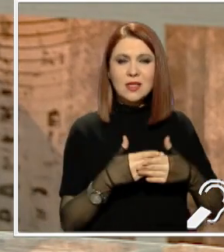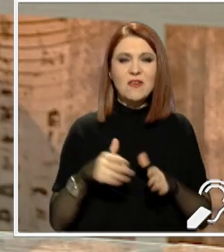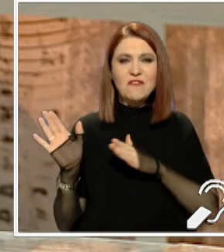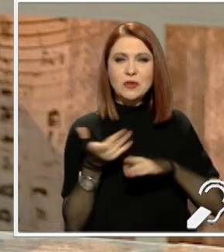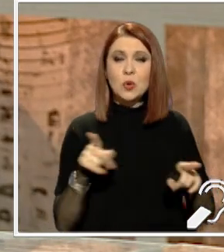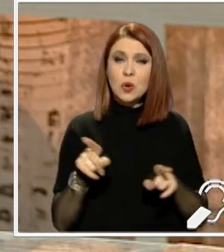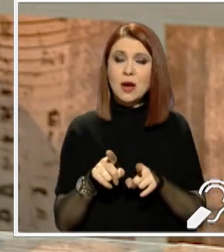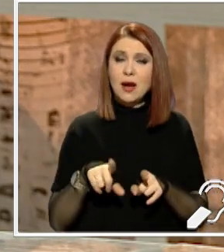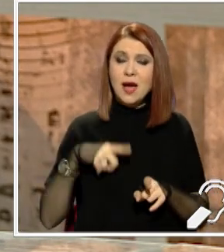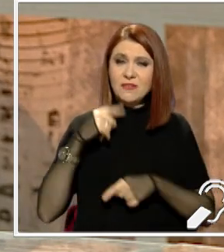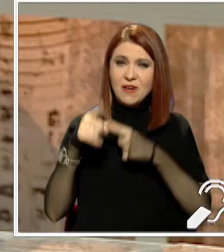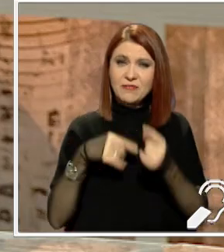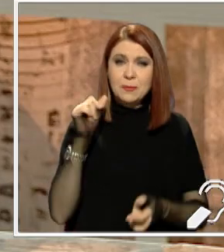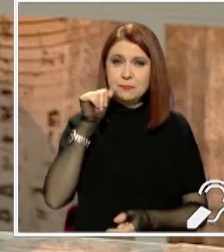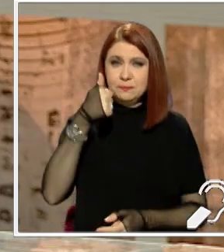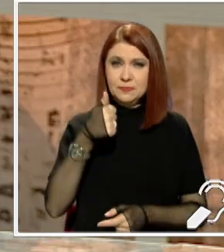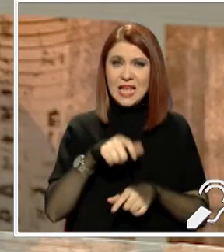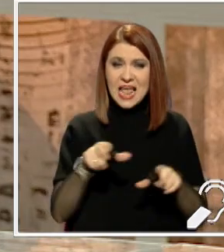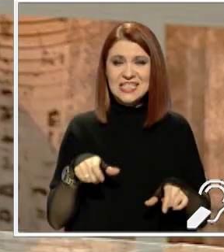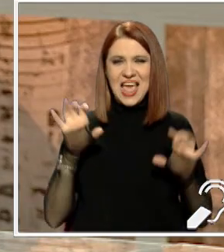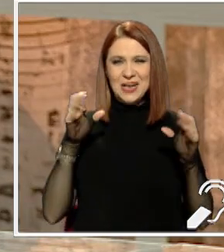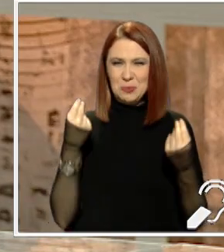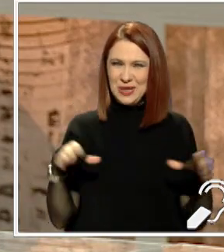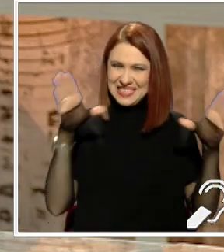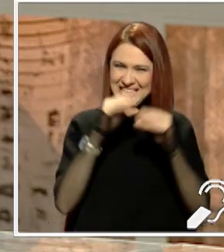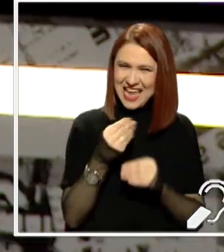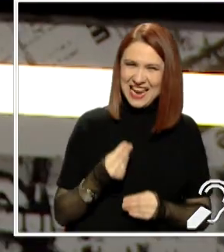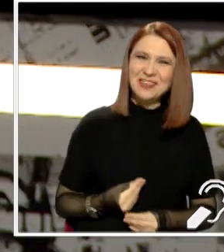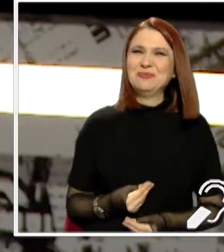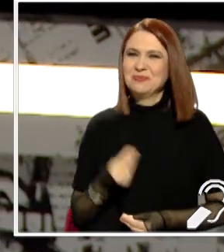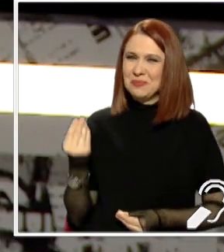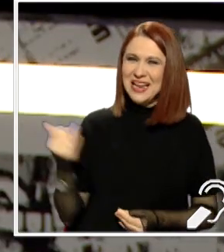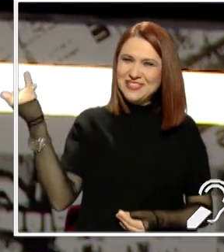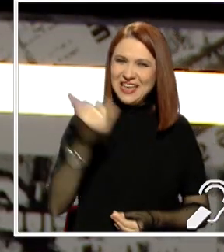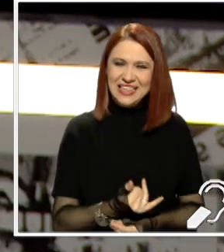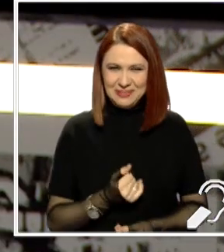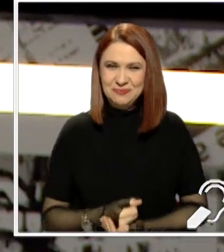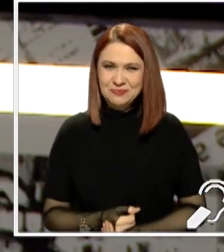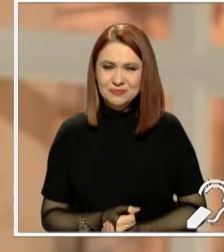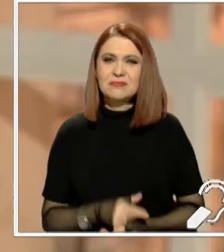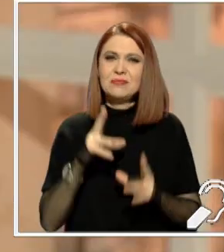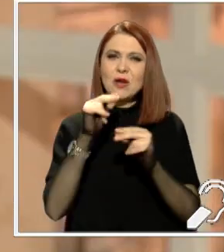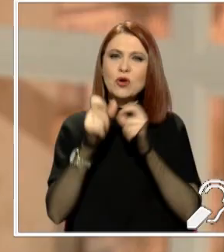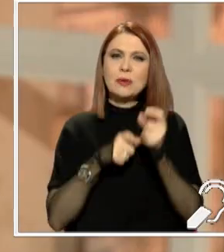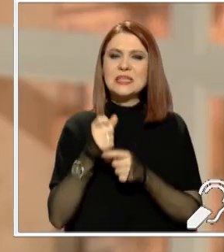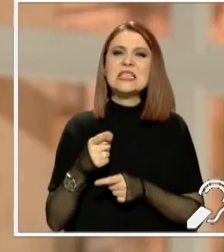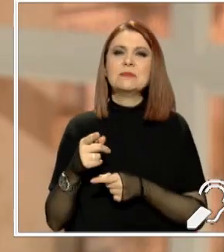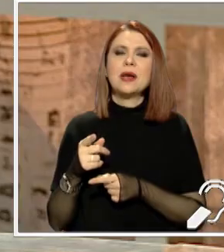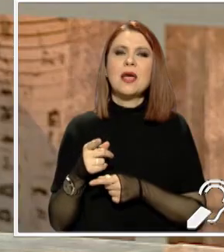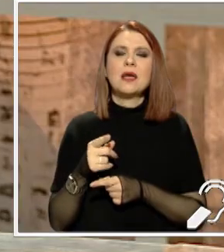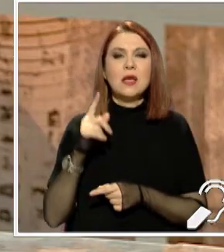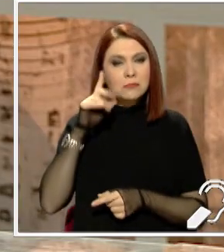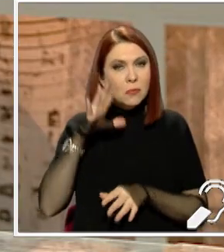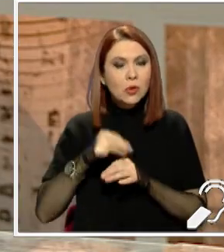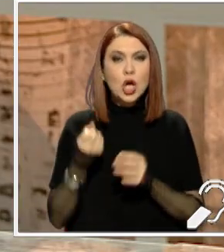loc, așa cum spuneam ceva mai devreme, mâine la Sala Radio. Bună seara, good evening and welcome! Bună seara! Vorbim despre Wind Dance, care este un